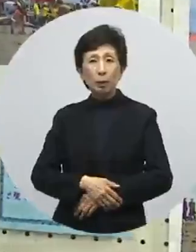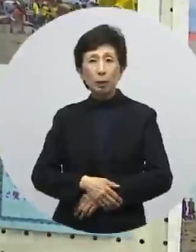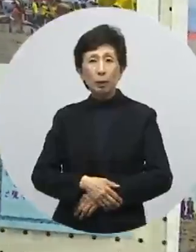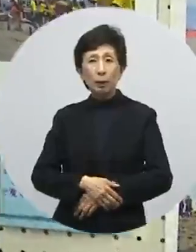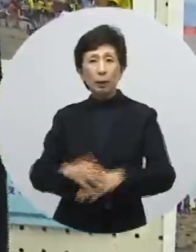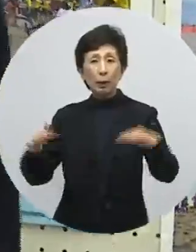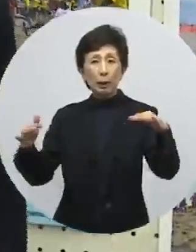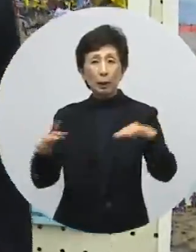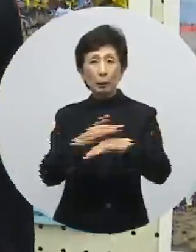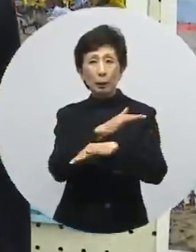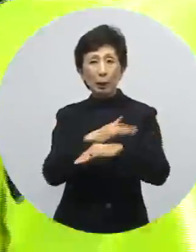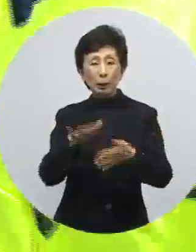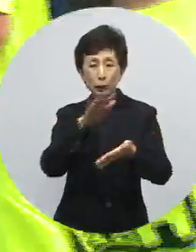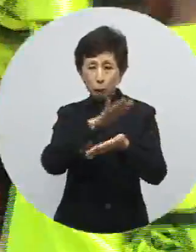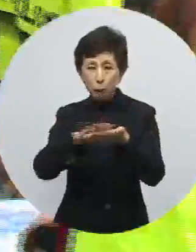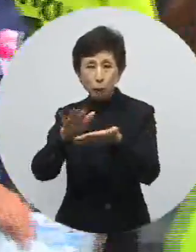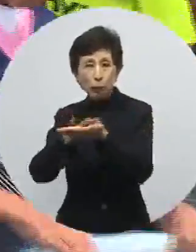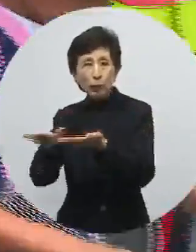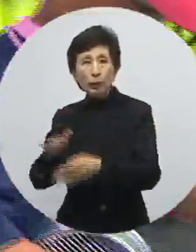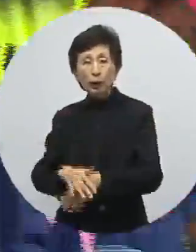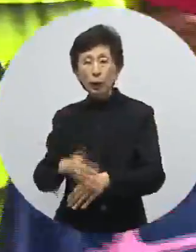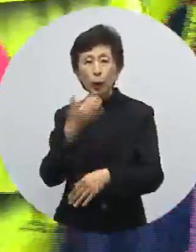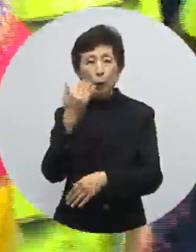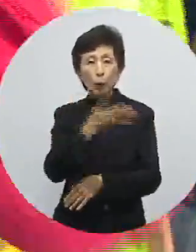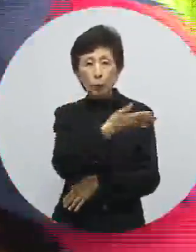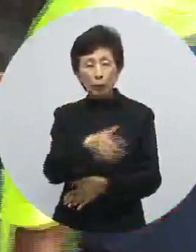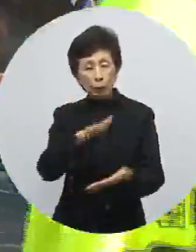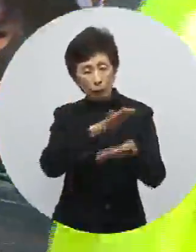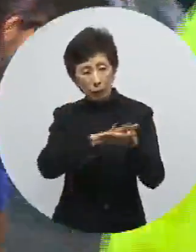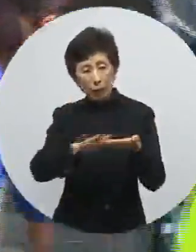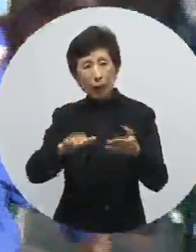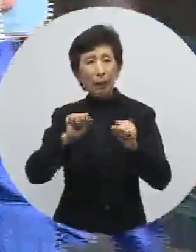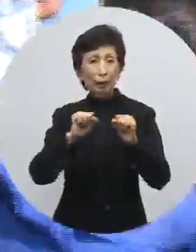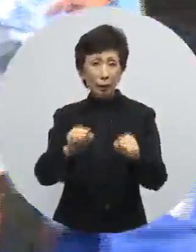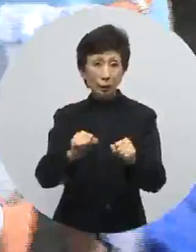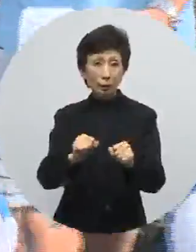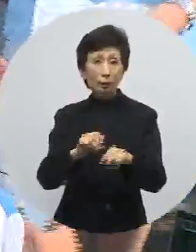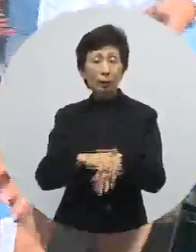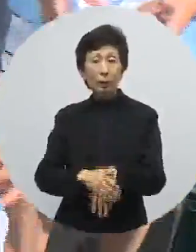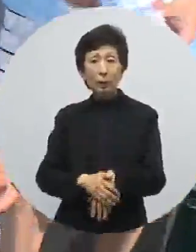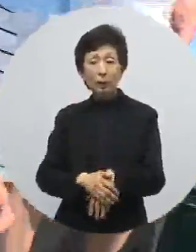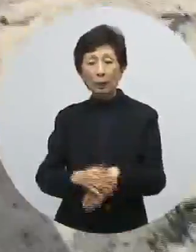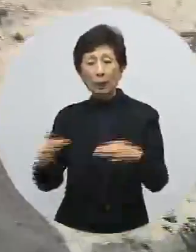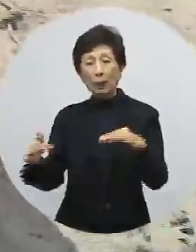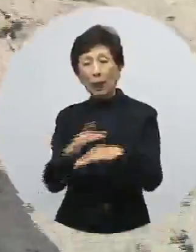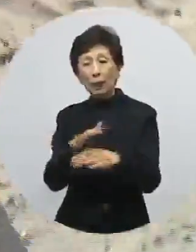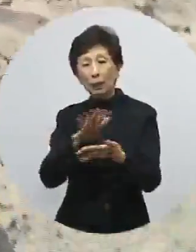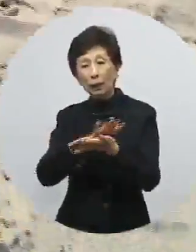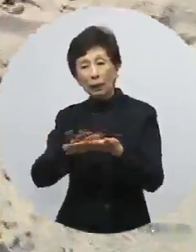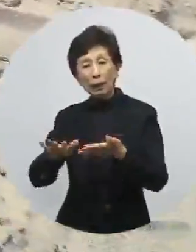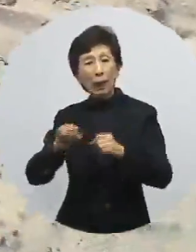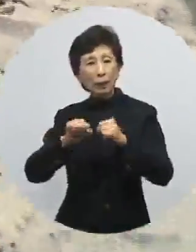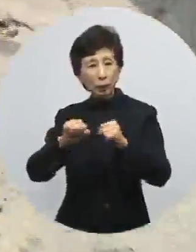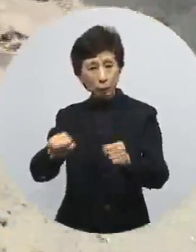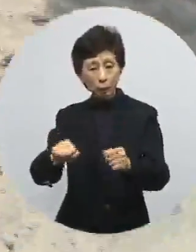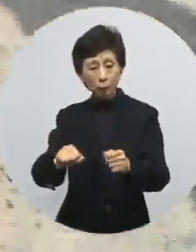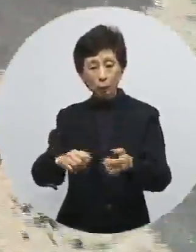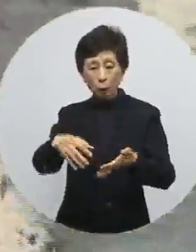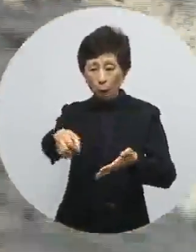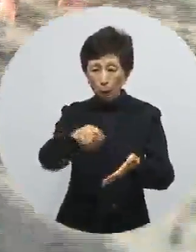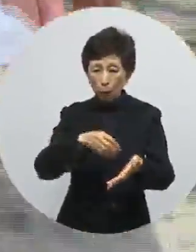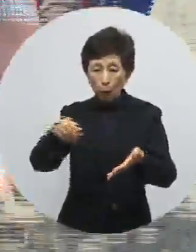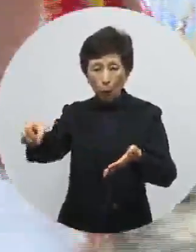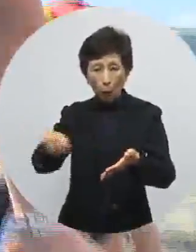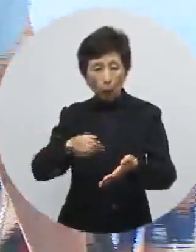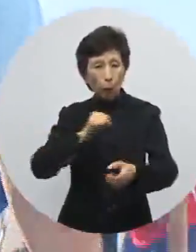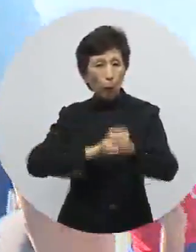ビーチクリーンです。海をきれいにしましょう、海岸をきれいにしましょうということの運動を合わせ